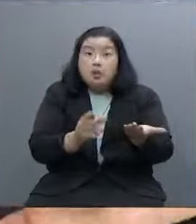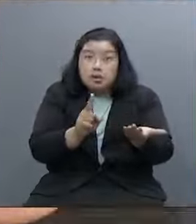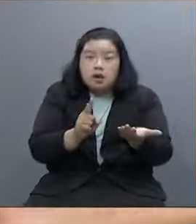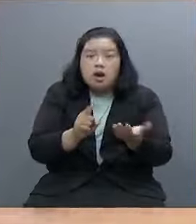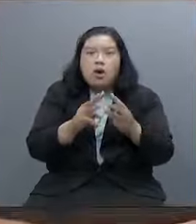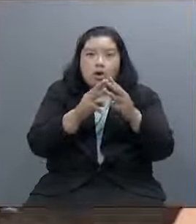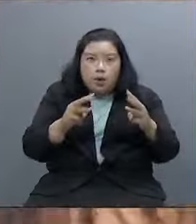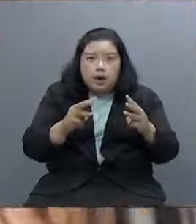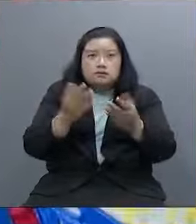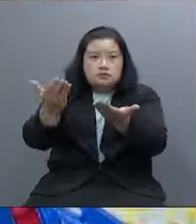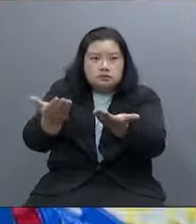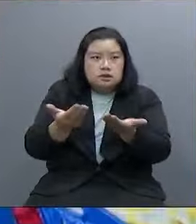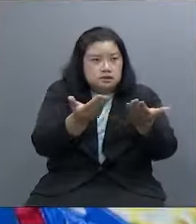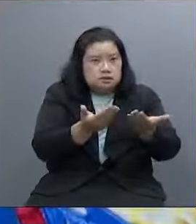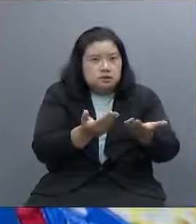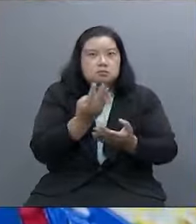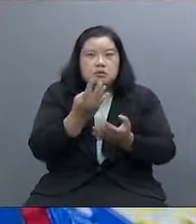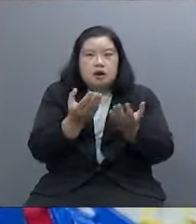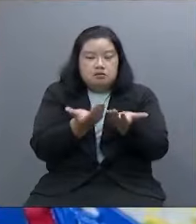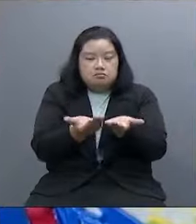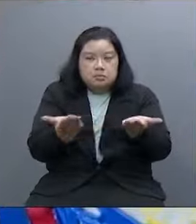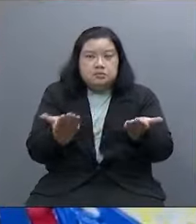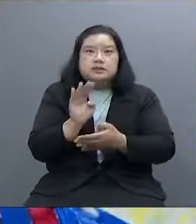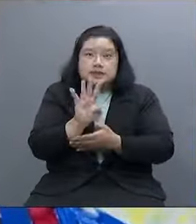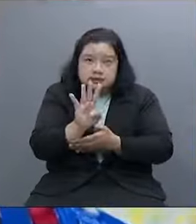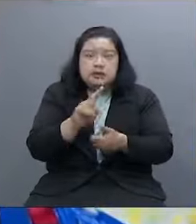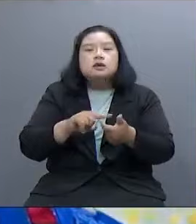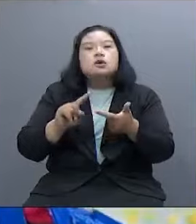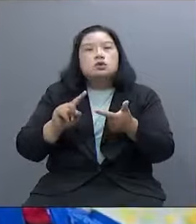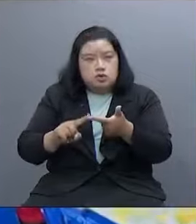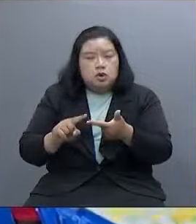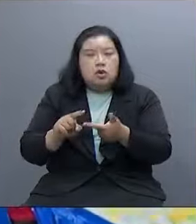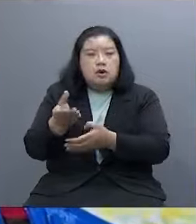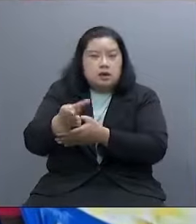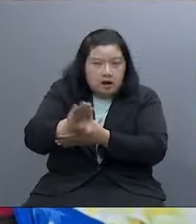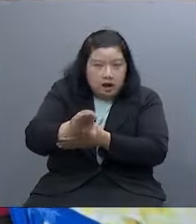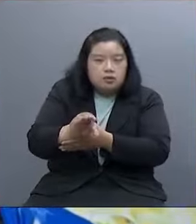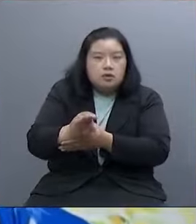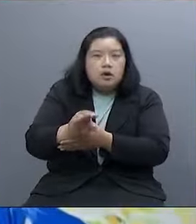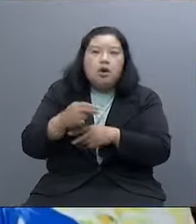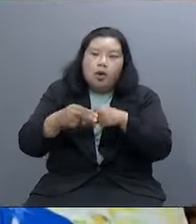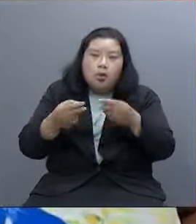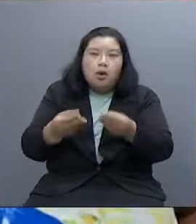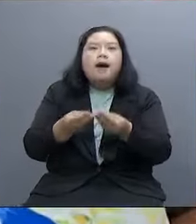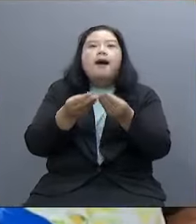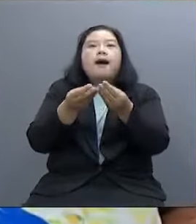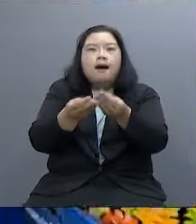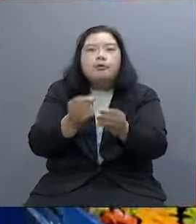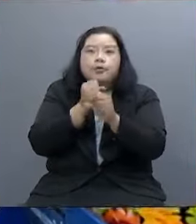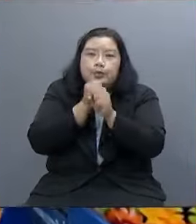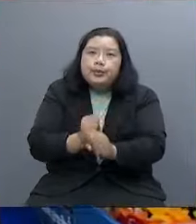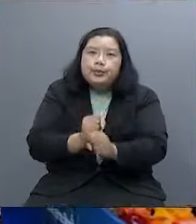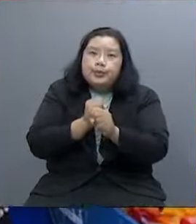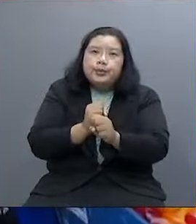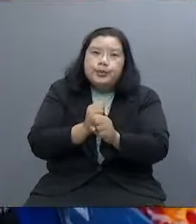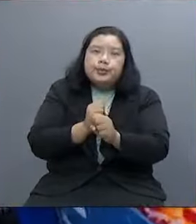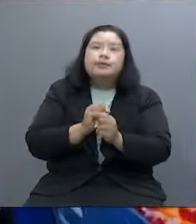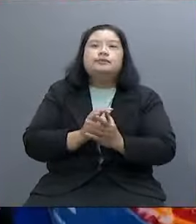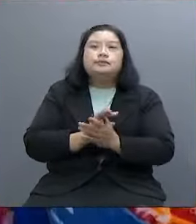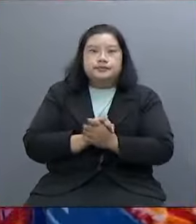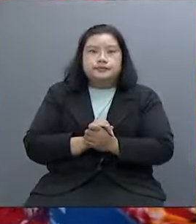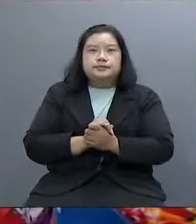รดน้ำดำหัวเพื่อขอพรและการมอบของขวัญให้แก่ผู้สูงอายุผู้เฒ่าผู้แก่ไทยพวนในตำบลอีกด้วยค่ะ นอกจาก